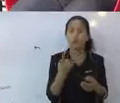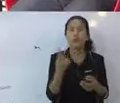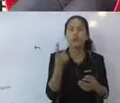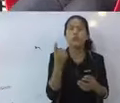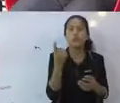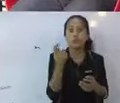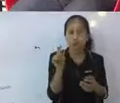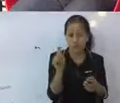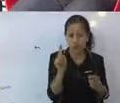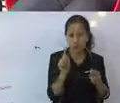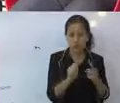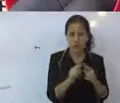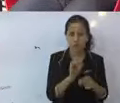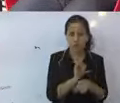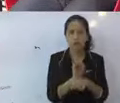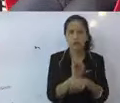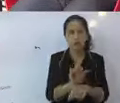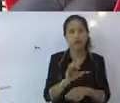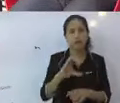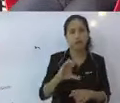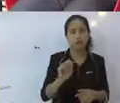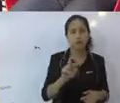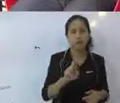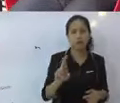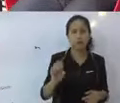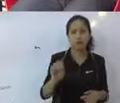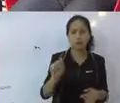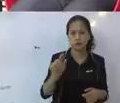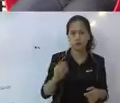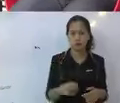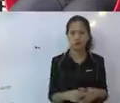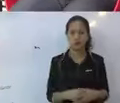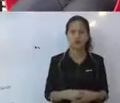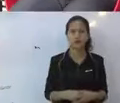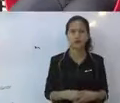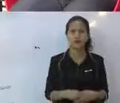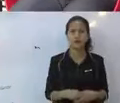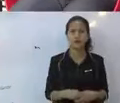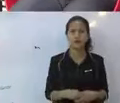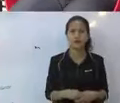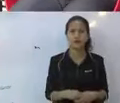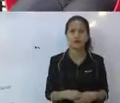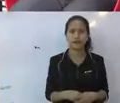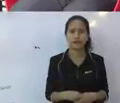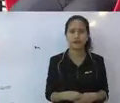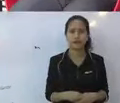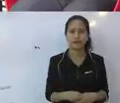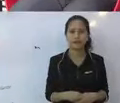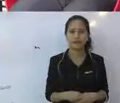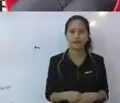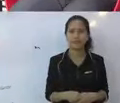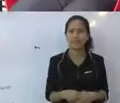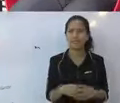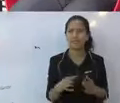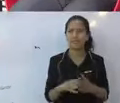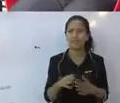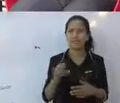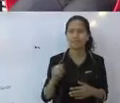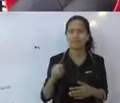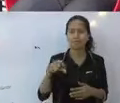mga carrots, yung mga squash, yung mga